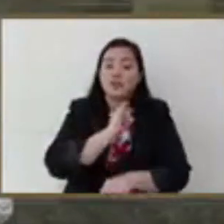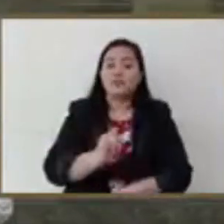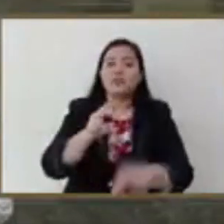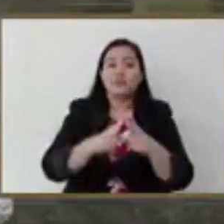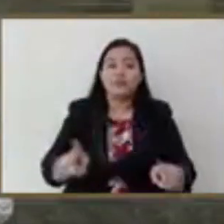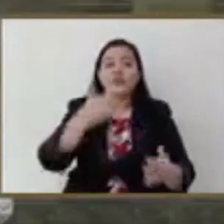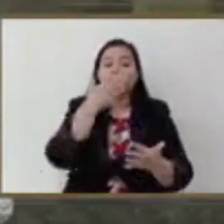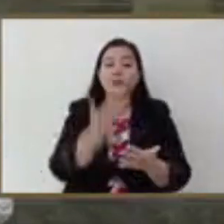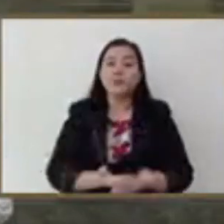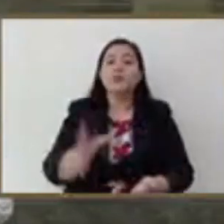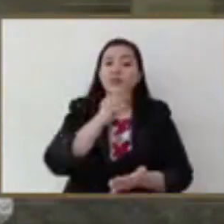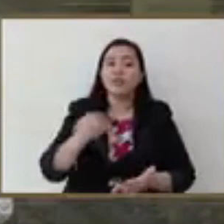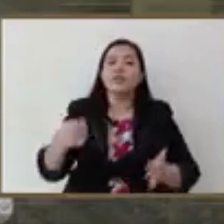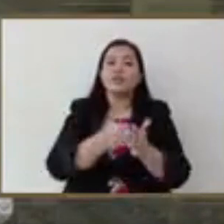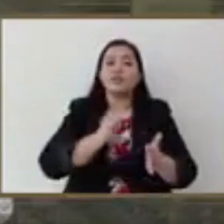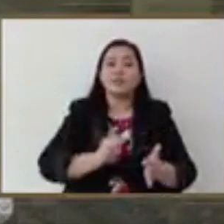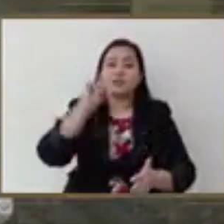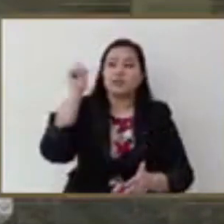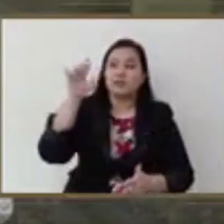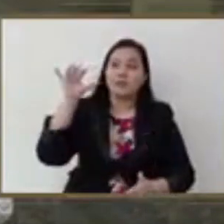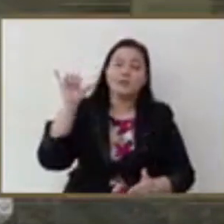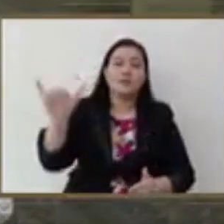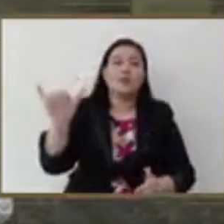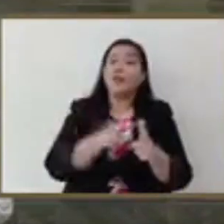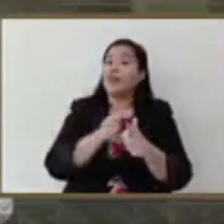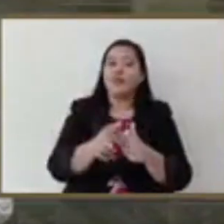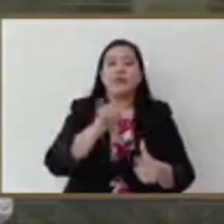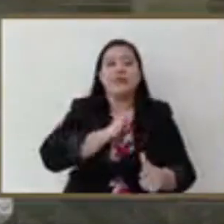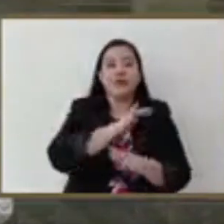want to miss it. Kung ngayon pa lamang ay